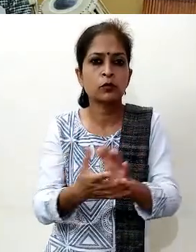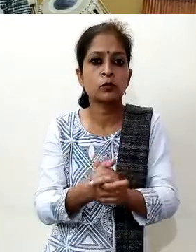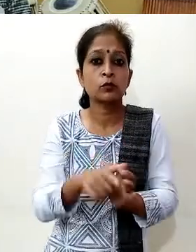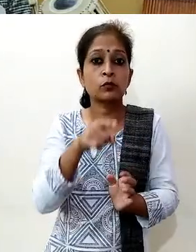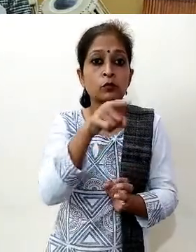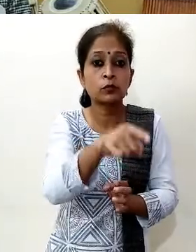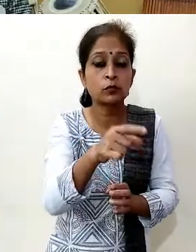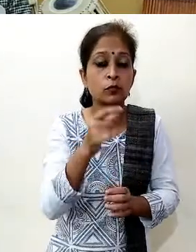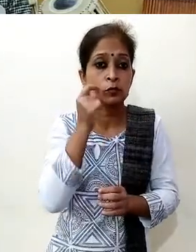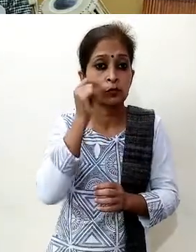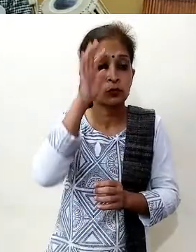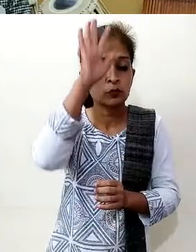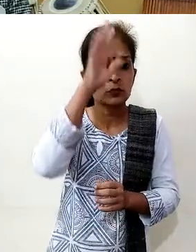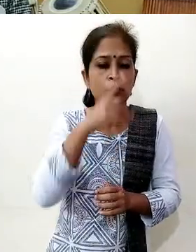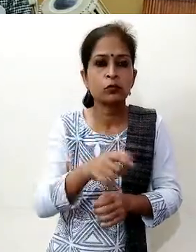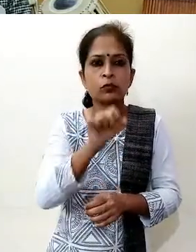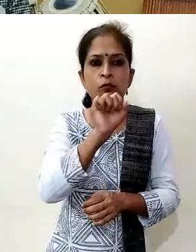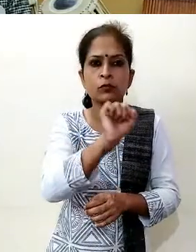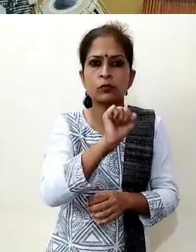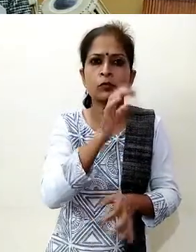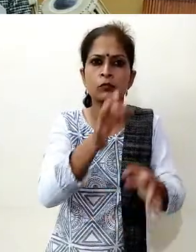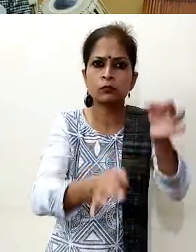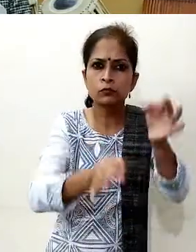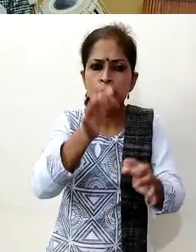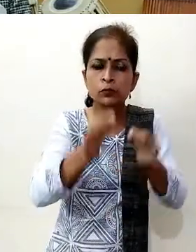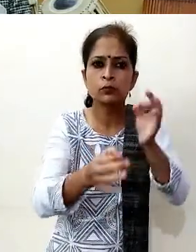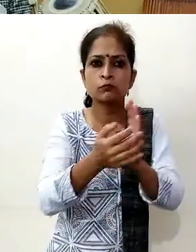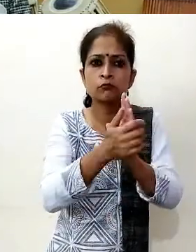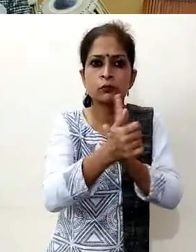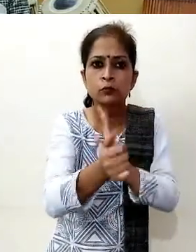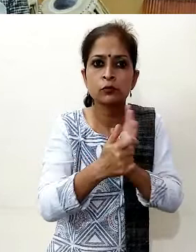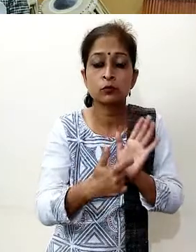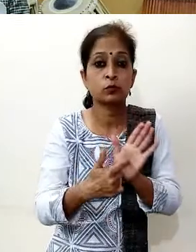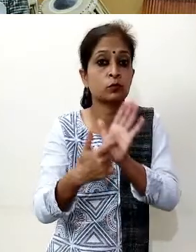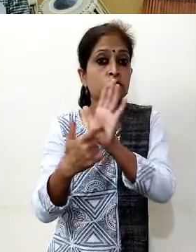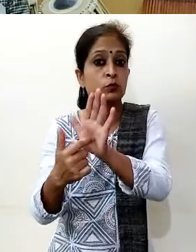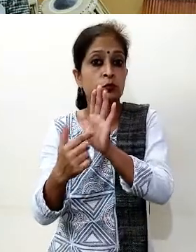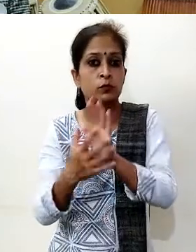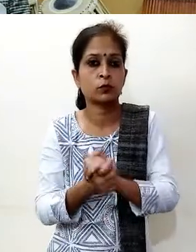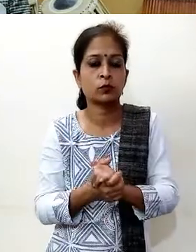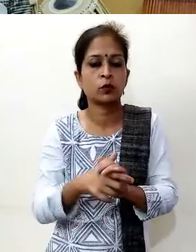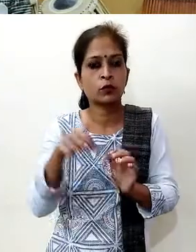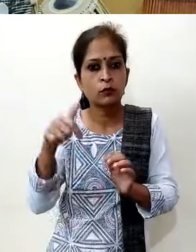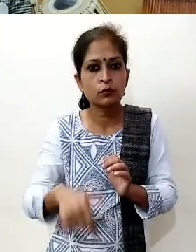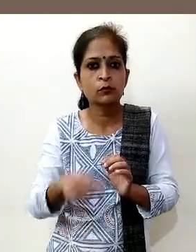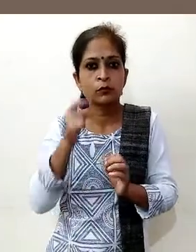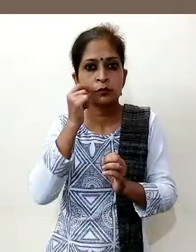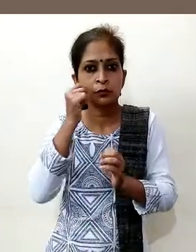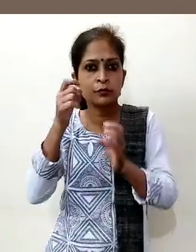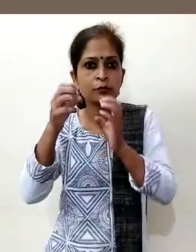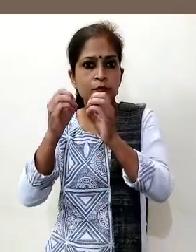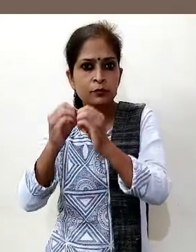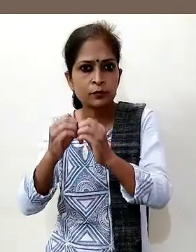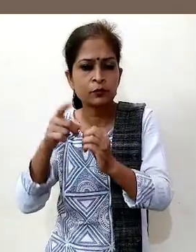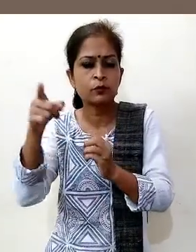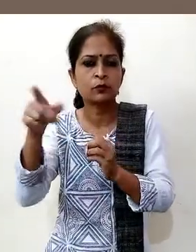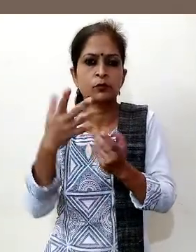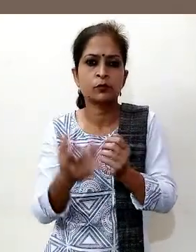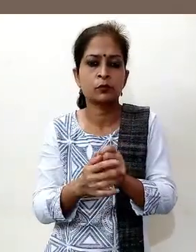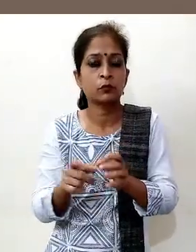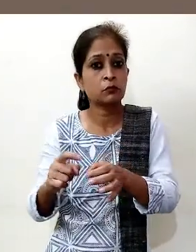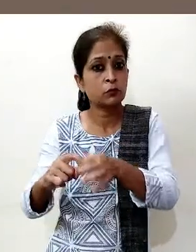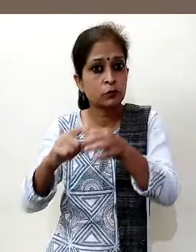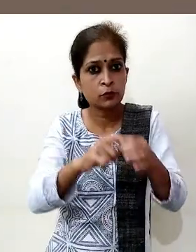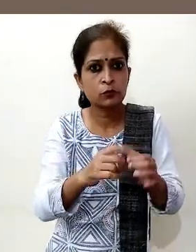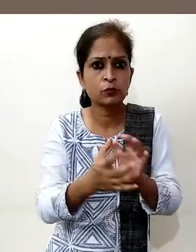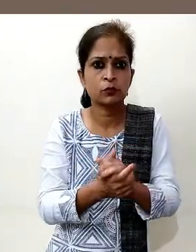का परिचय देना पड़ता है ना। ऐसे में एक सवाल पूछ गया था वेताल। कहानी तो ऐसे ही शुरू होती है कि